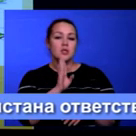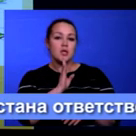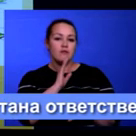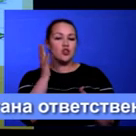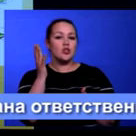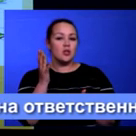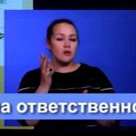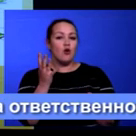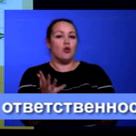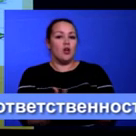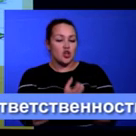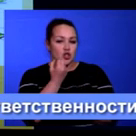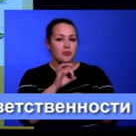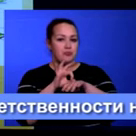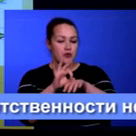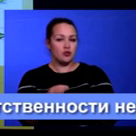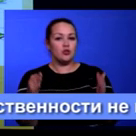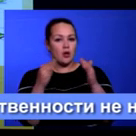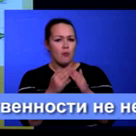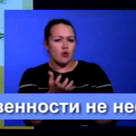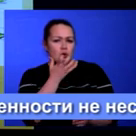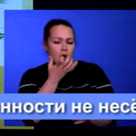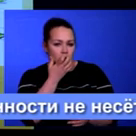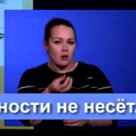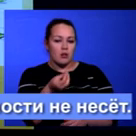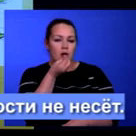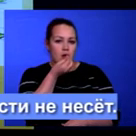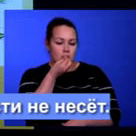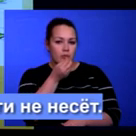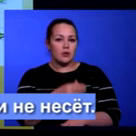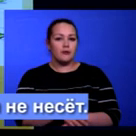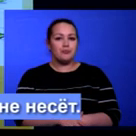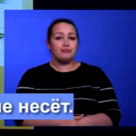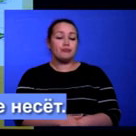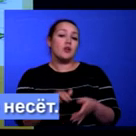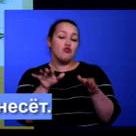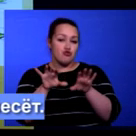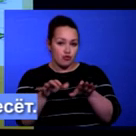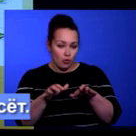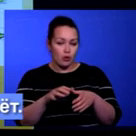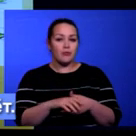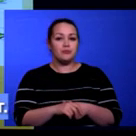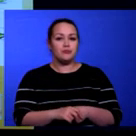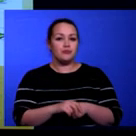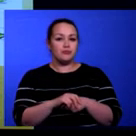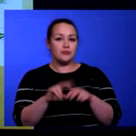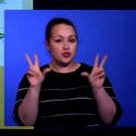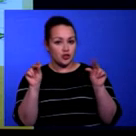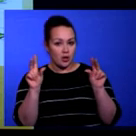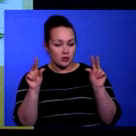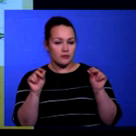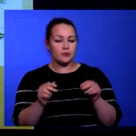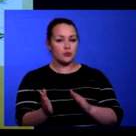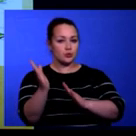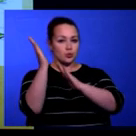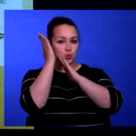принесли домой обогрели и накормили и щенок счастлива усну